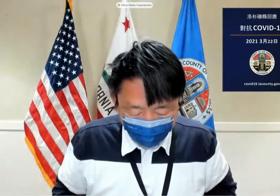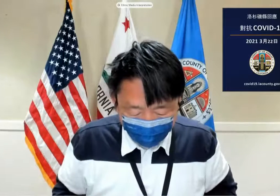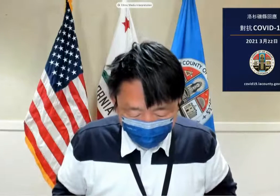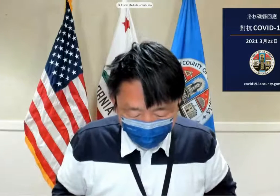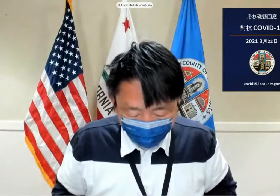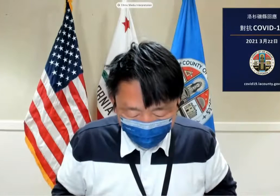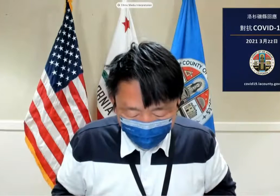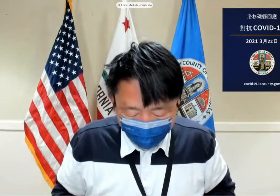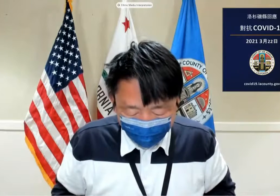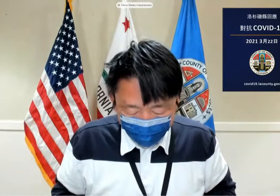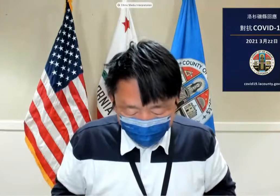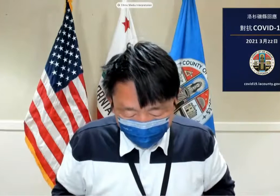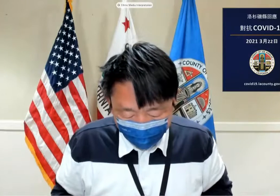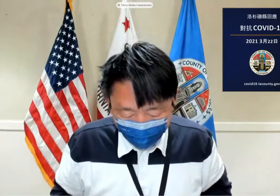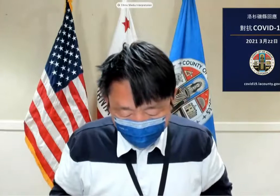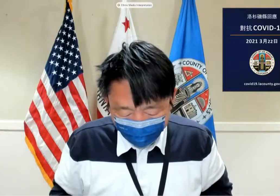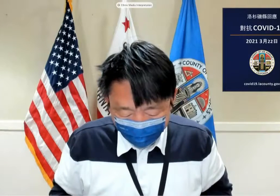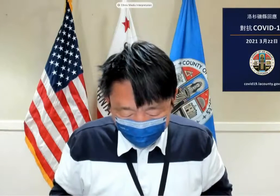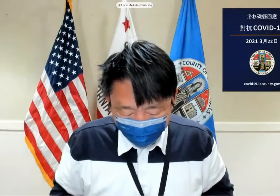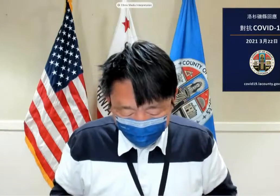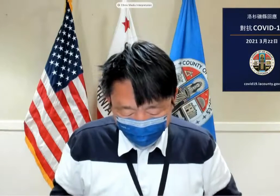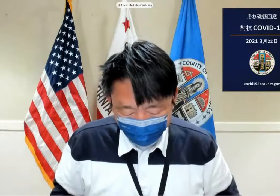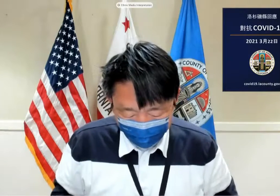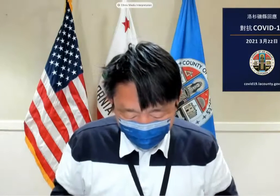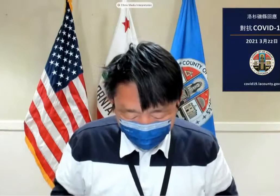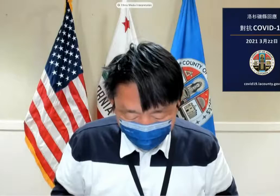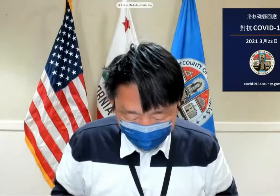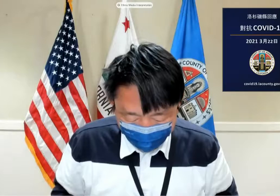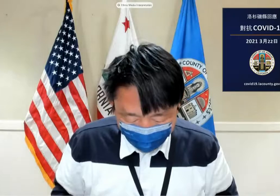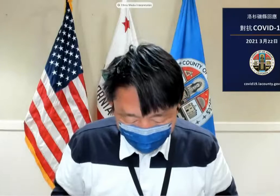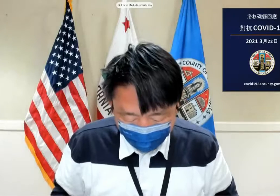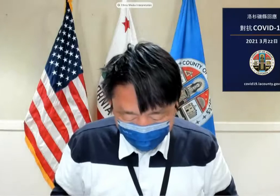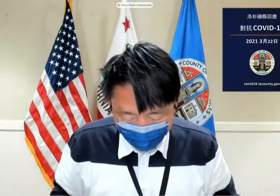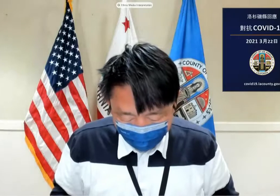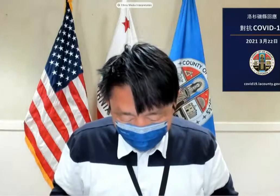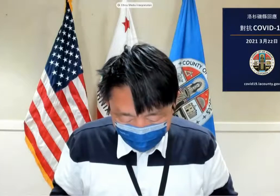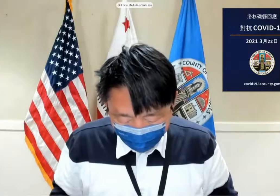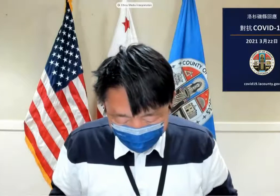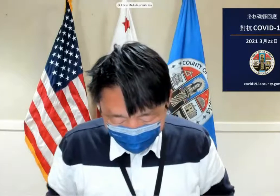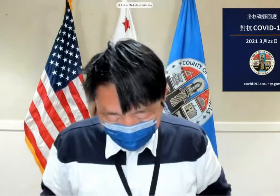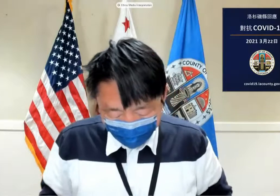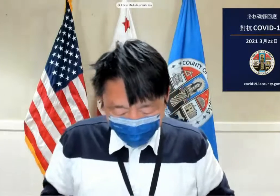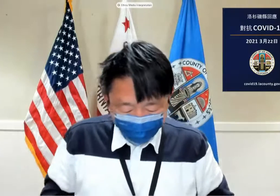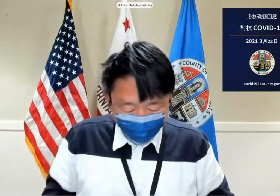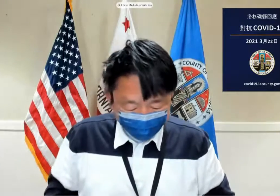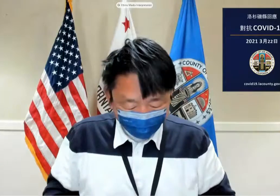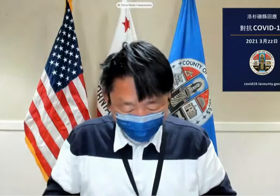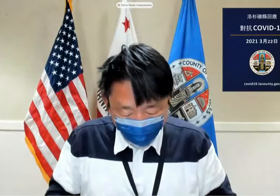洛县将与南登医疗一起，